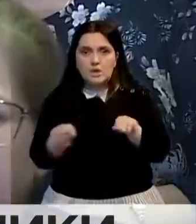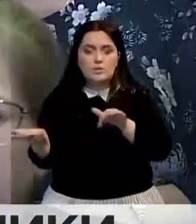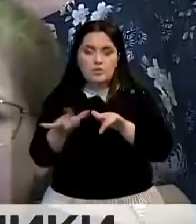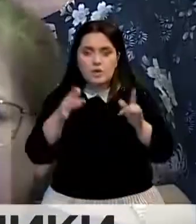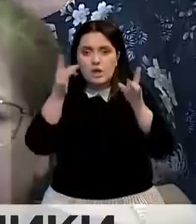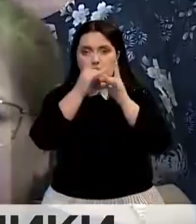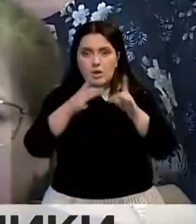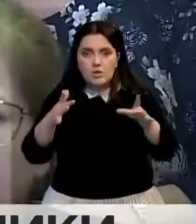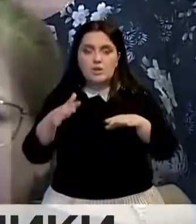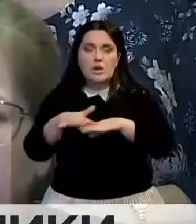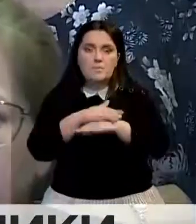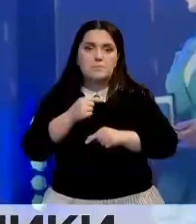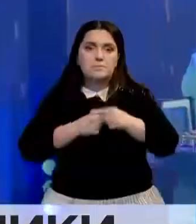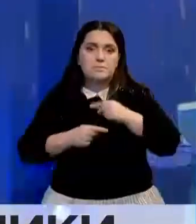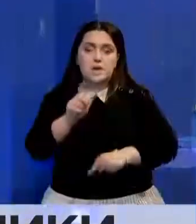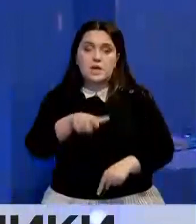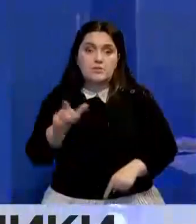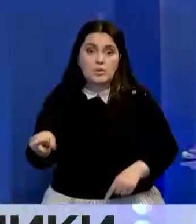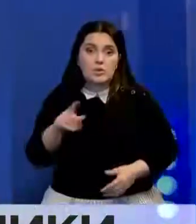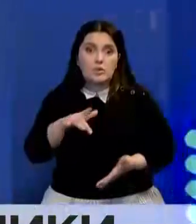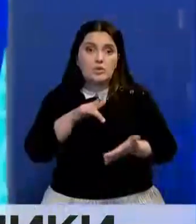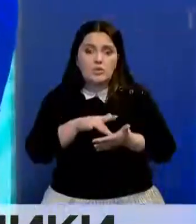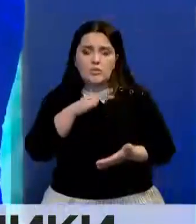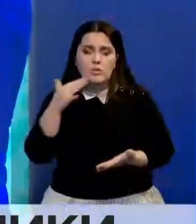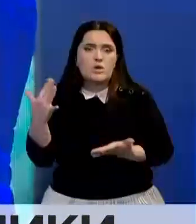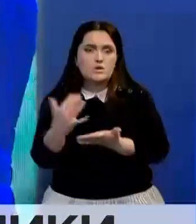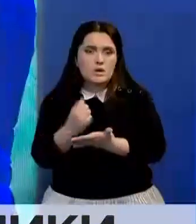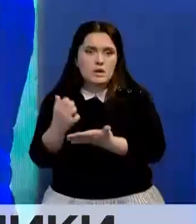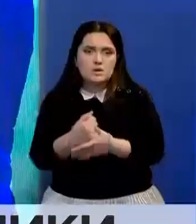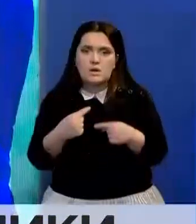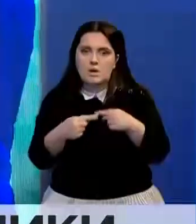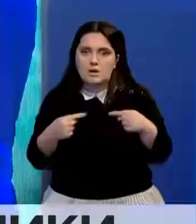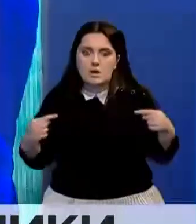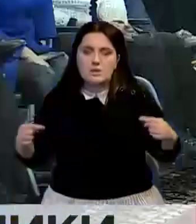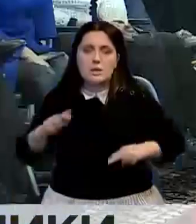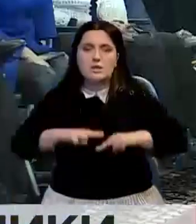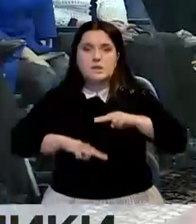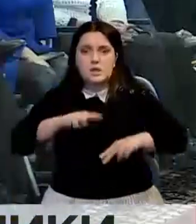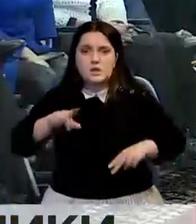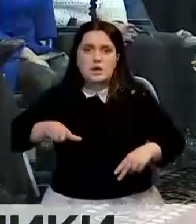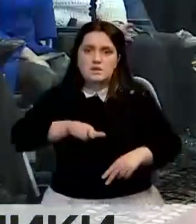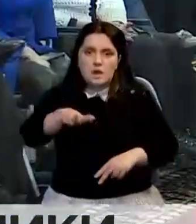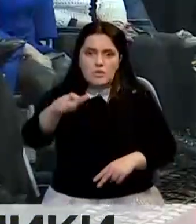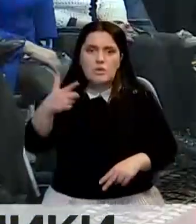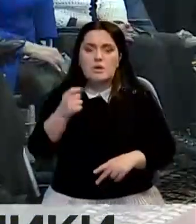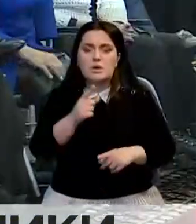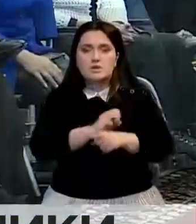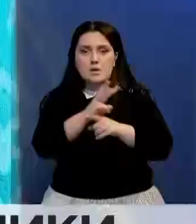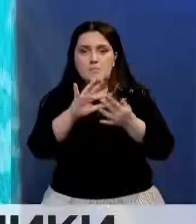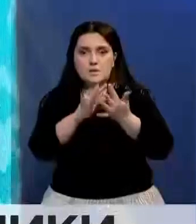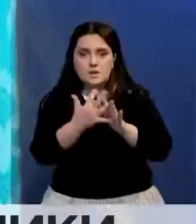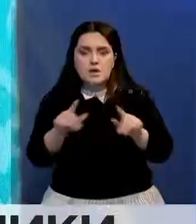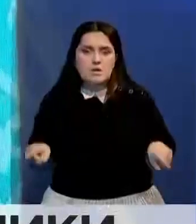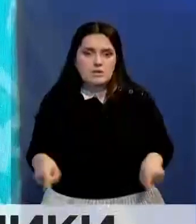науки, общественникам, предпринимателям. У региона немало достижений в самых разных сферах. Строительстве жилья, дорог, газификации сел, развитие